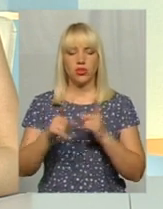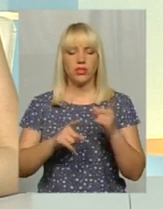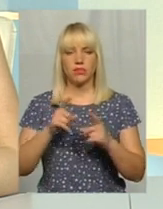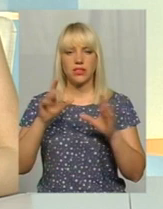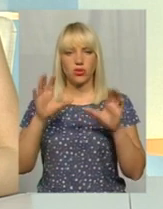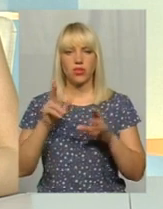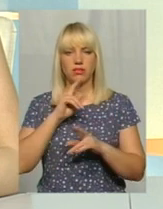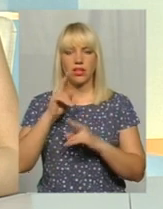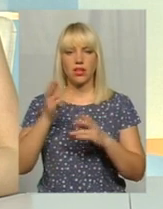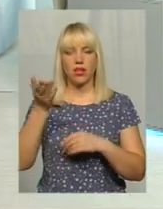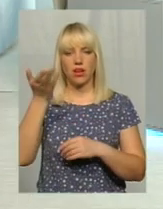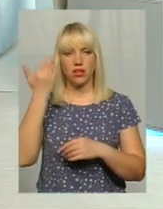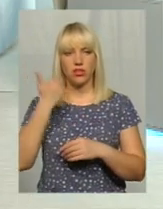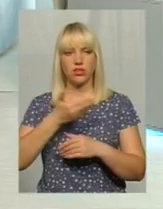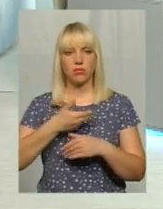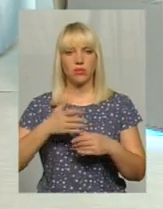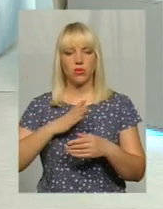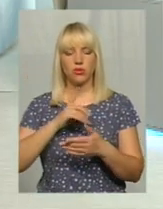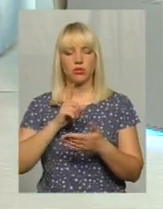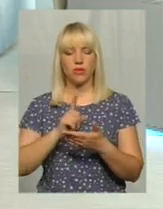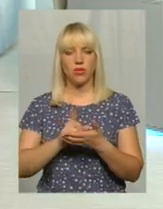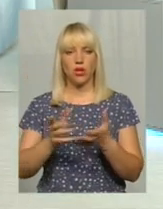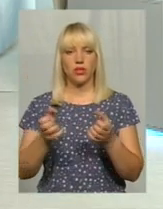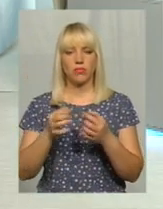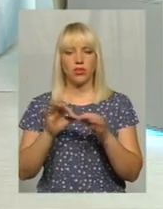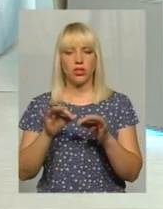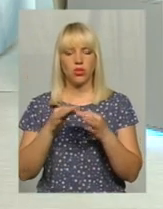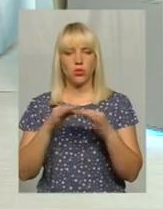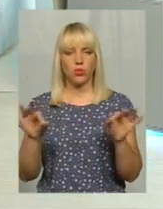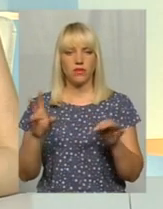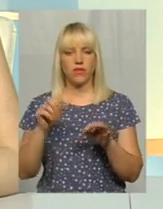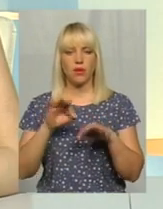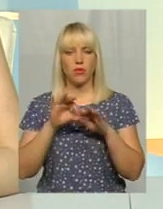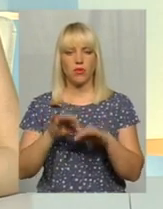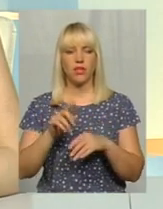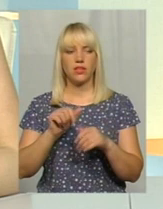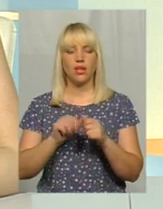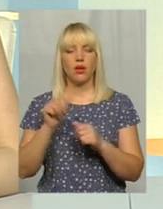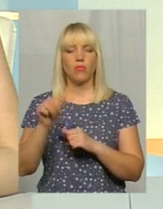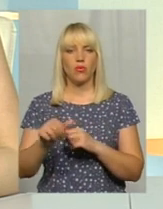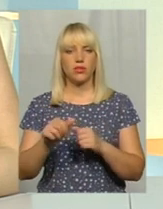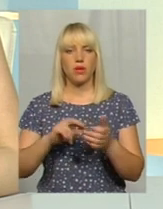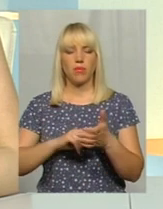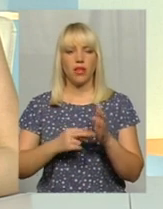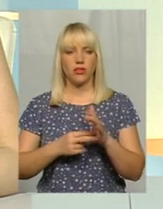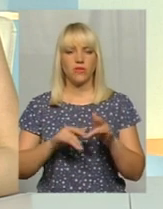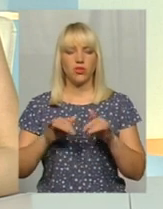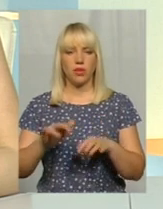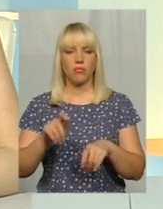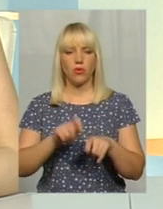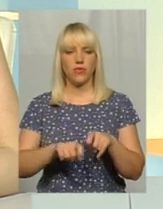скарг. Раніше ми були зобов'язані отримувати дозвіл на проведення позапланового заходу, тобто позапланової перевірки